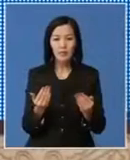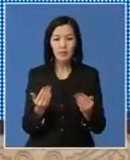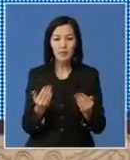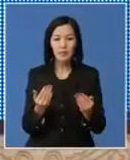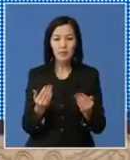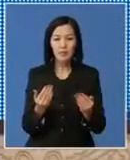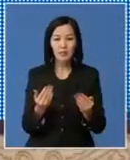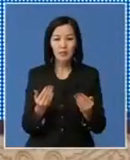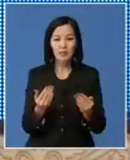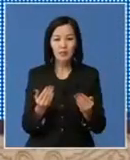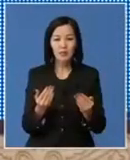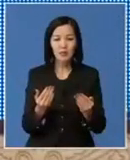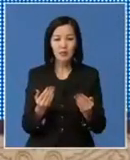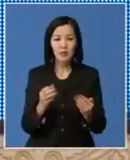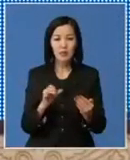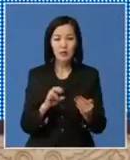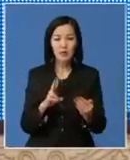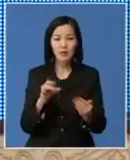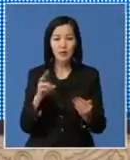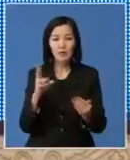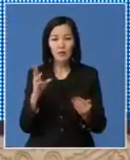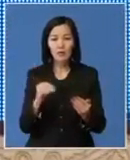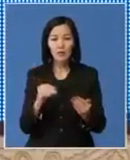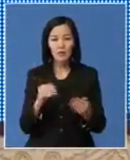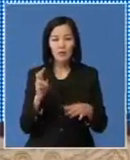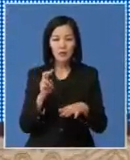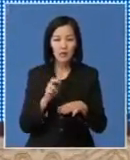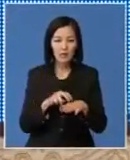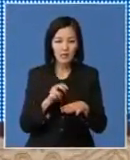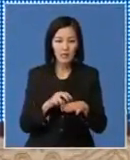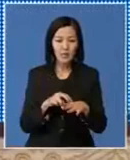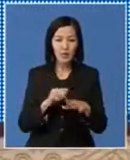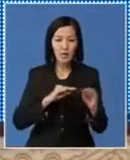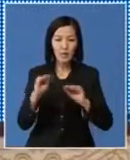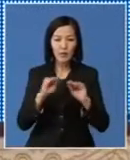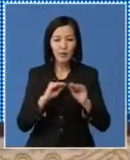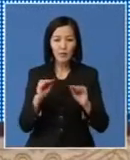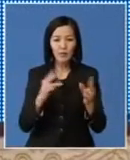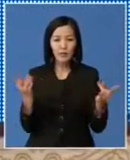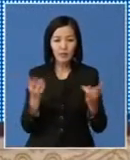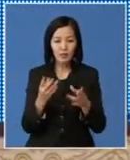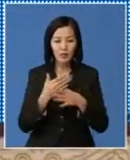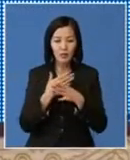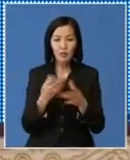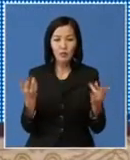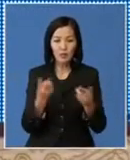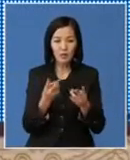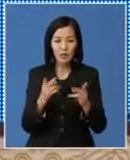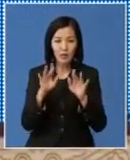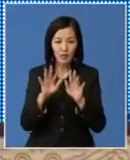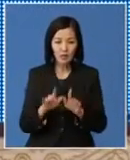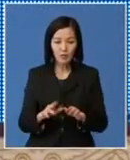да, нейроинсультқа бізге ангиограф керек. Ол дегеніміз бәленбай миллион тұрады әзірге. Соған көмектесу үшін компьютерін